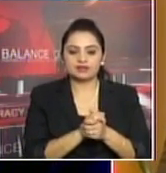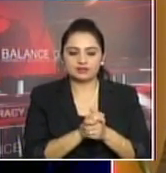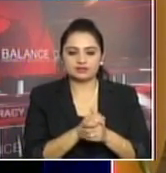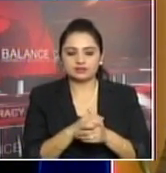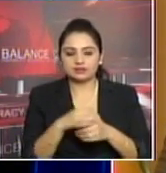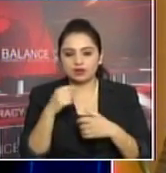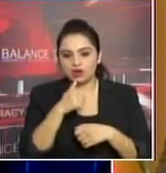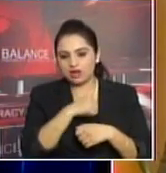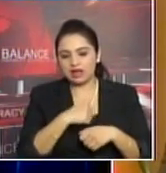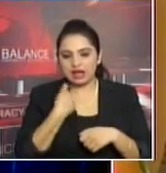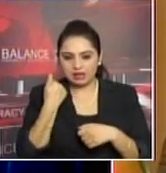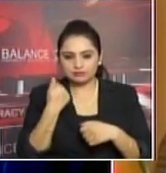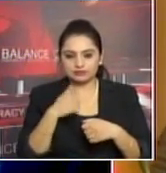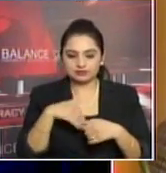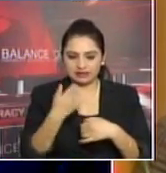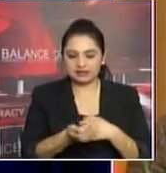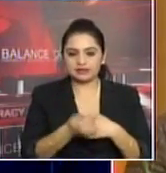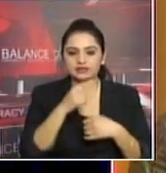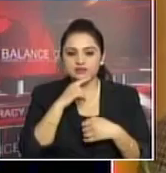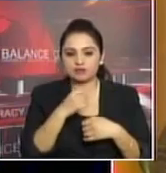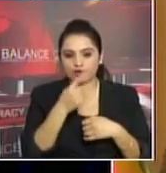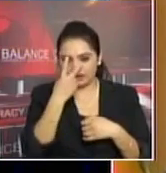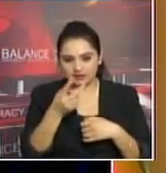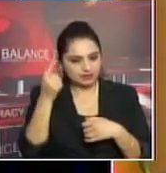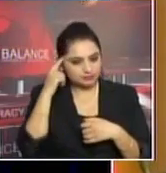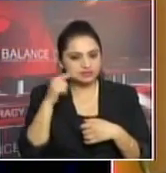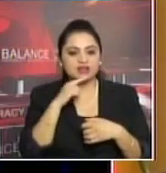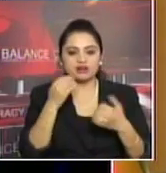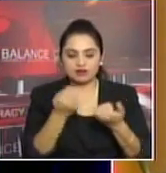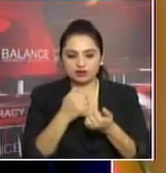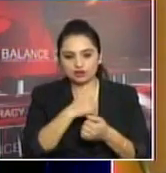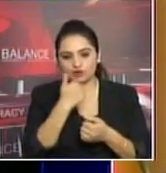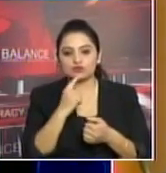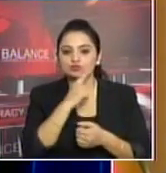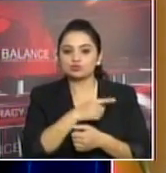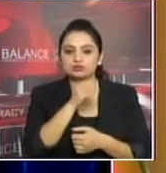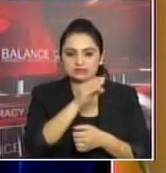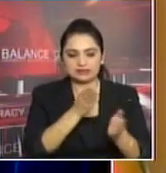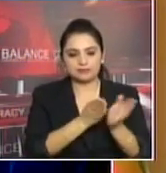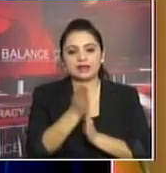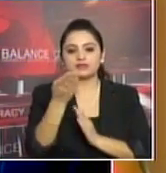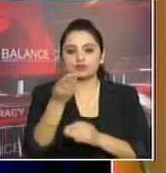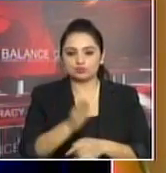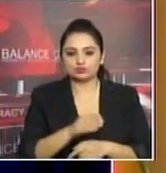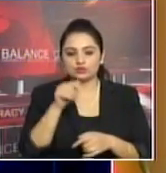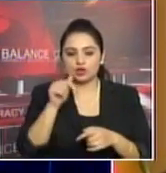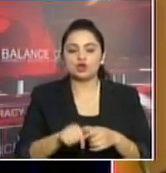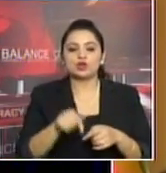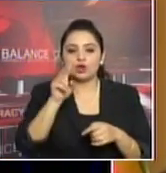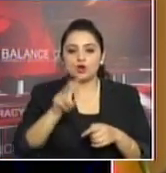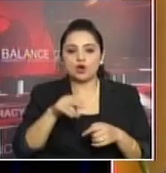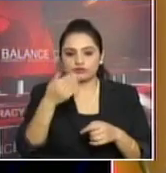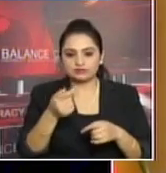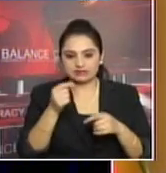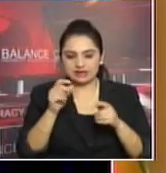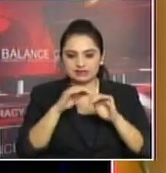परिरहेछ, कहिलेकाहीँ पात्र खोज्छौँ हामी ब्लेमको लागि। र नेपालको अहिलेको अवस्थालाई धेरै यो आर्थिक,